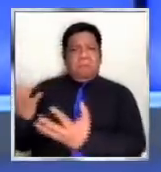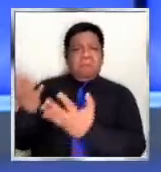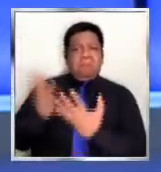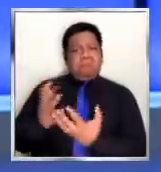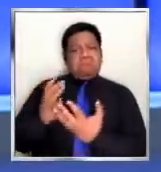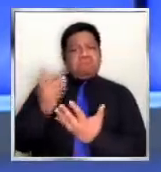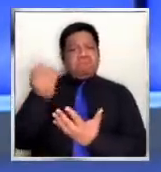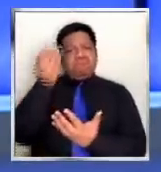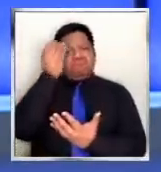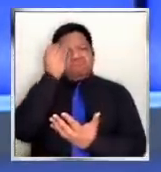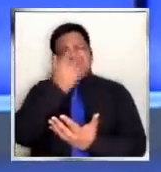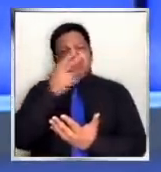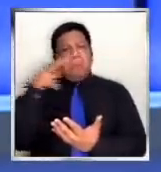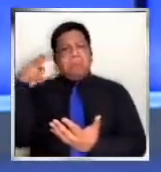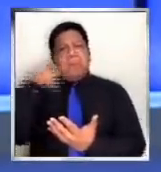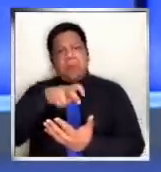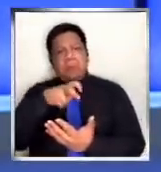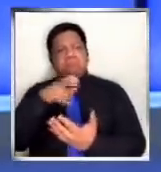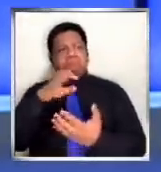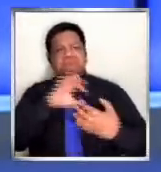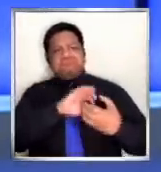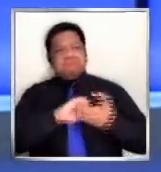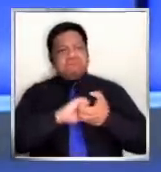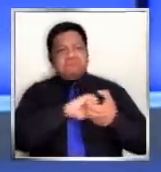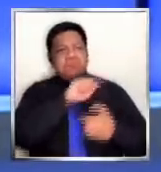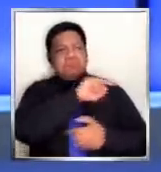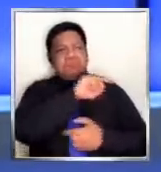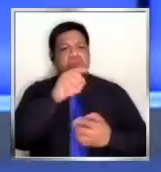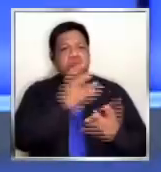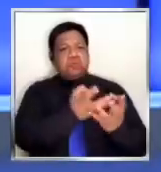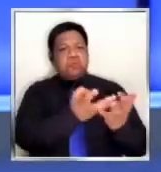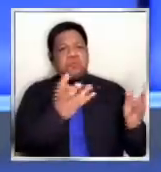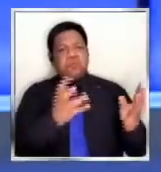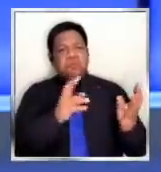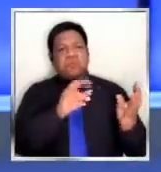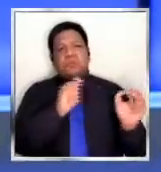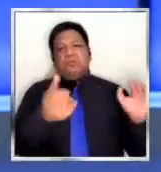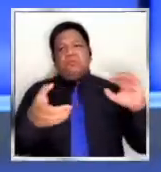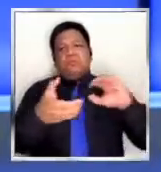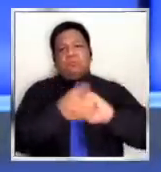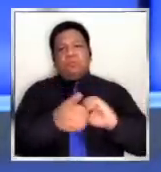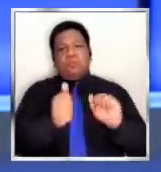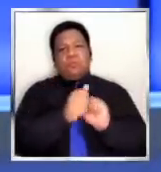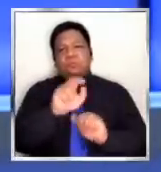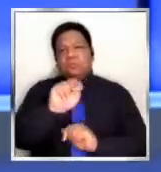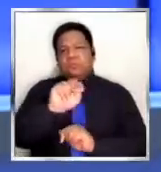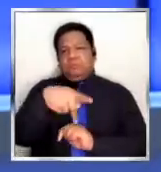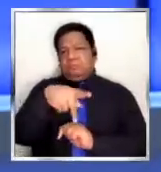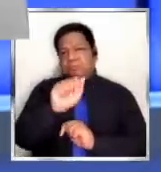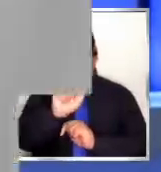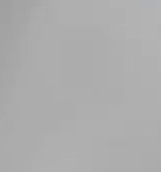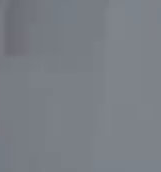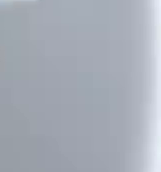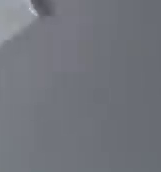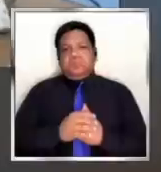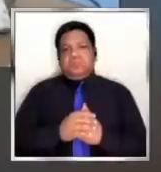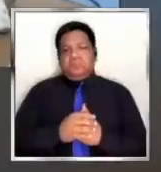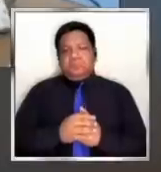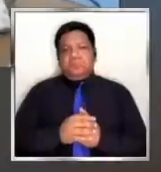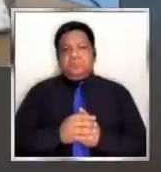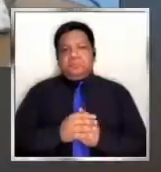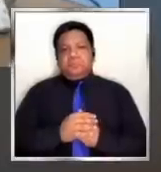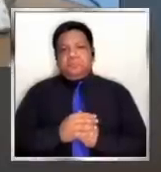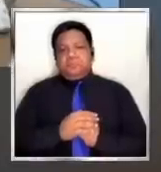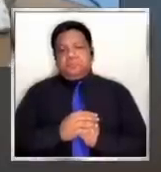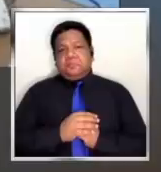ang sambuatan umano ng ilang makakaliwang grupo sa New People's Army. Narito ang pagtutok ni Chino Gastong.